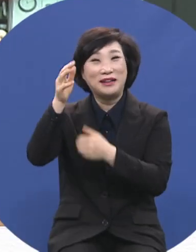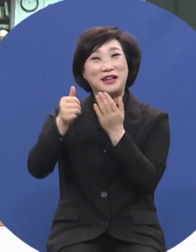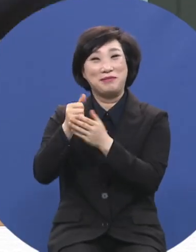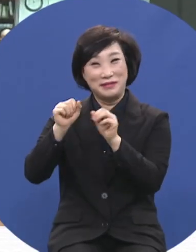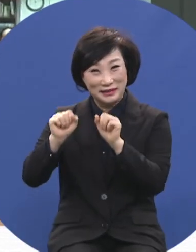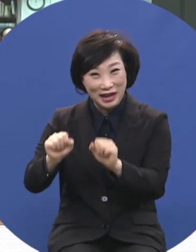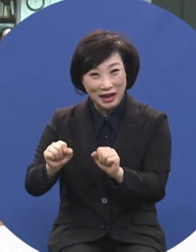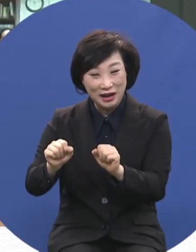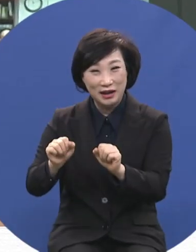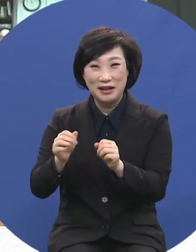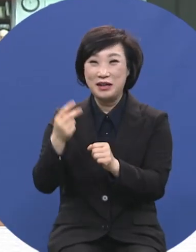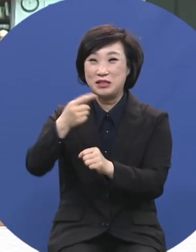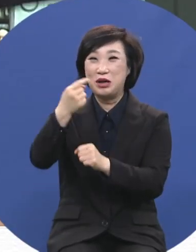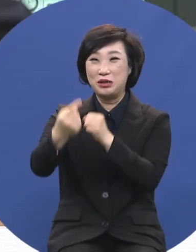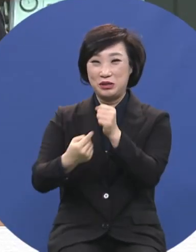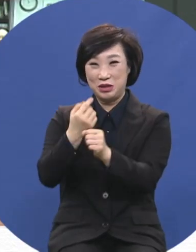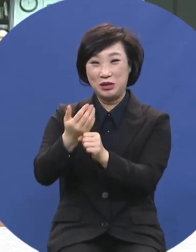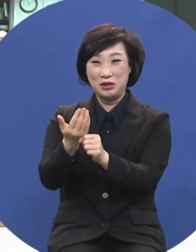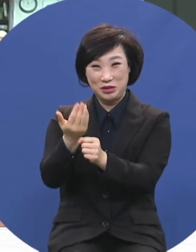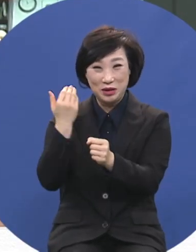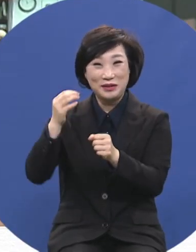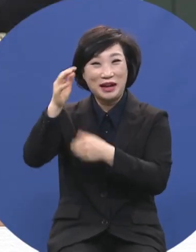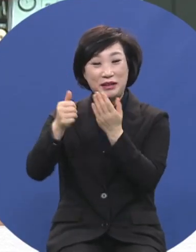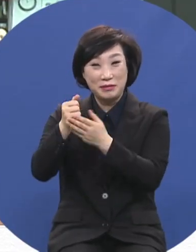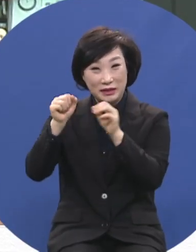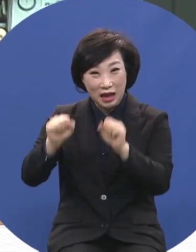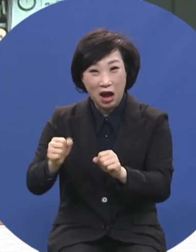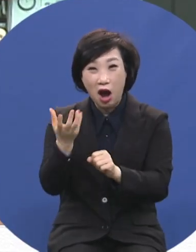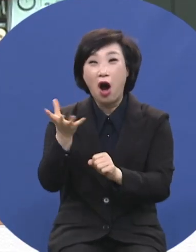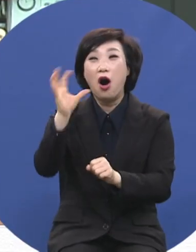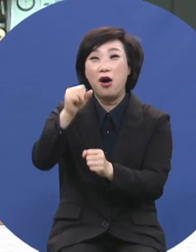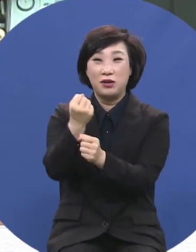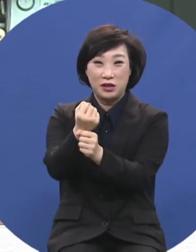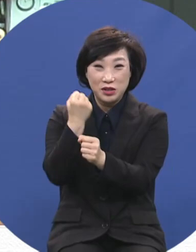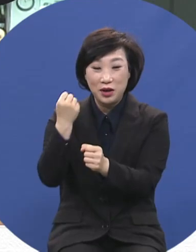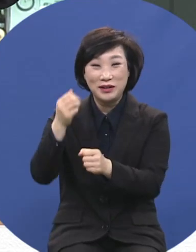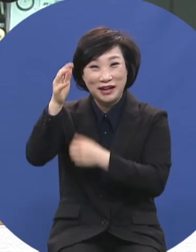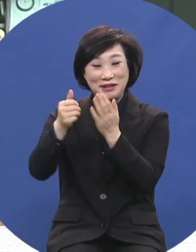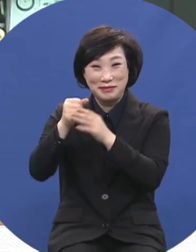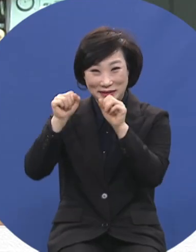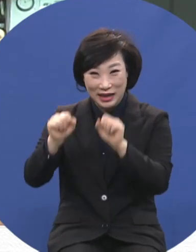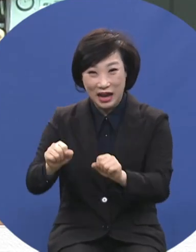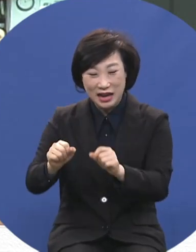사시고 1000년 전에도 사시고 억년 전에도 사시고